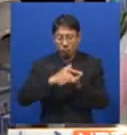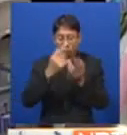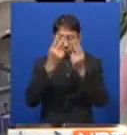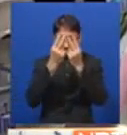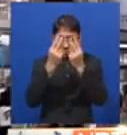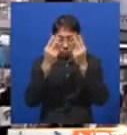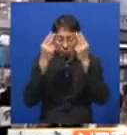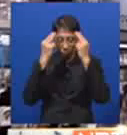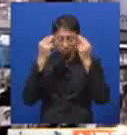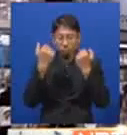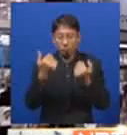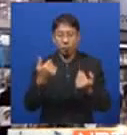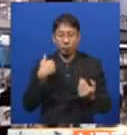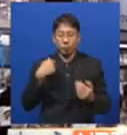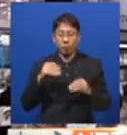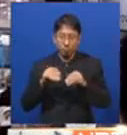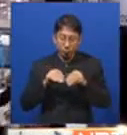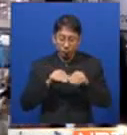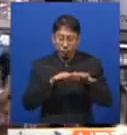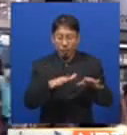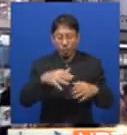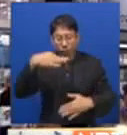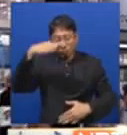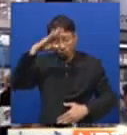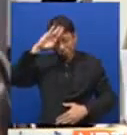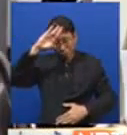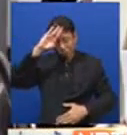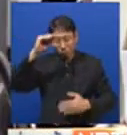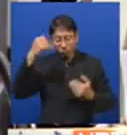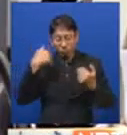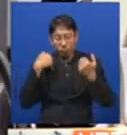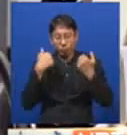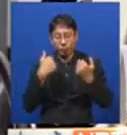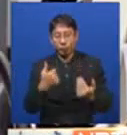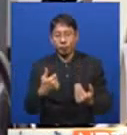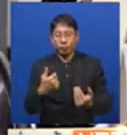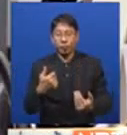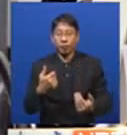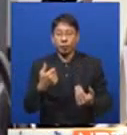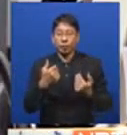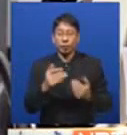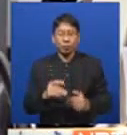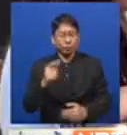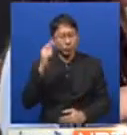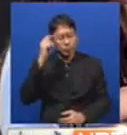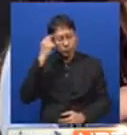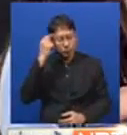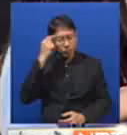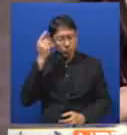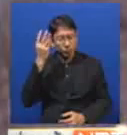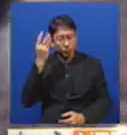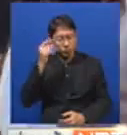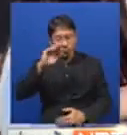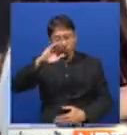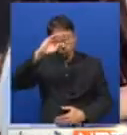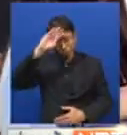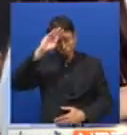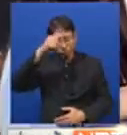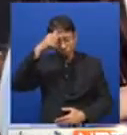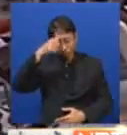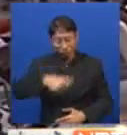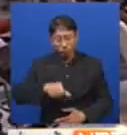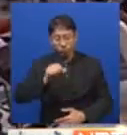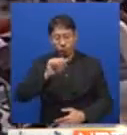ลางและประเทศที่มีการแพร่ระบาดของโรคโดยเฉพาะที่มีอาการเข้าเครือข่ายต้องสงสัยเช่นป่วยในระยะเวลา14